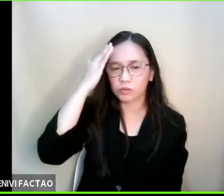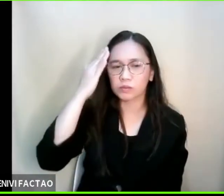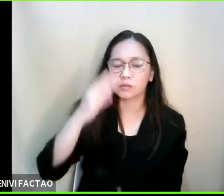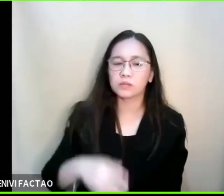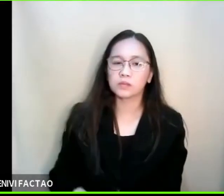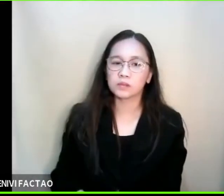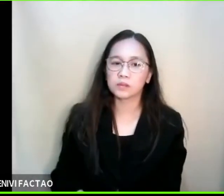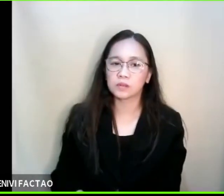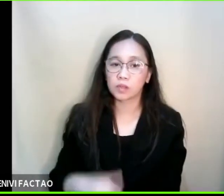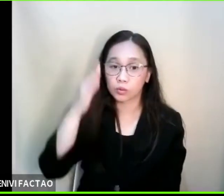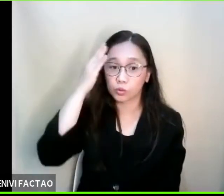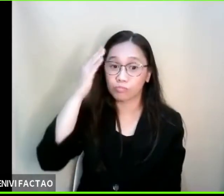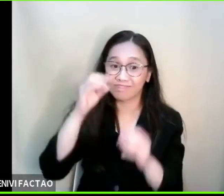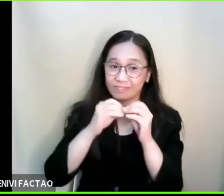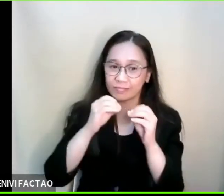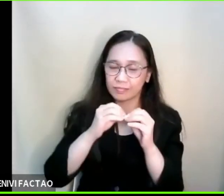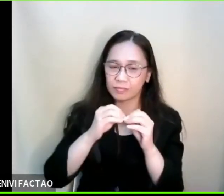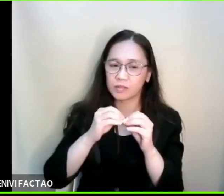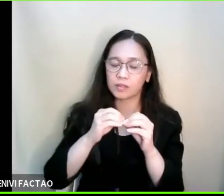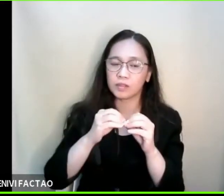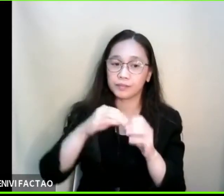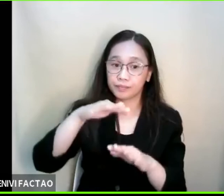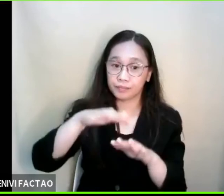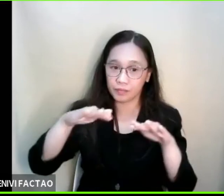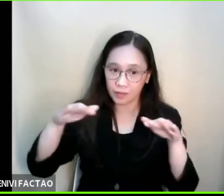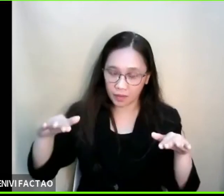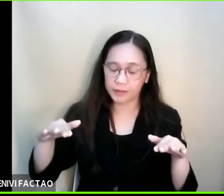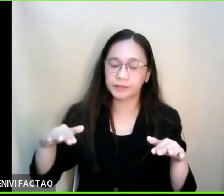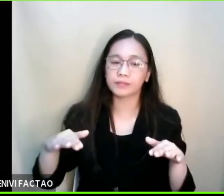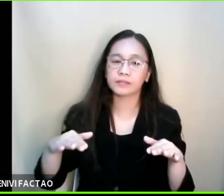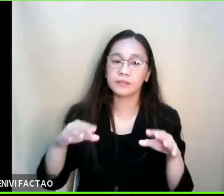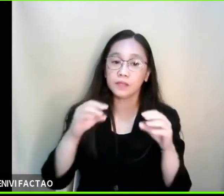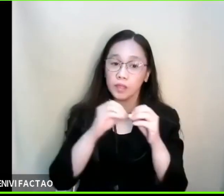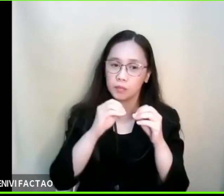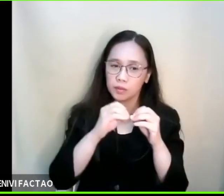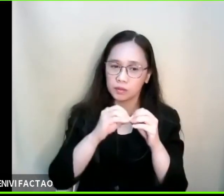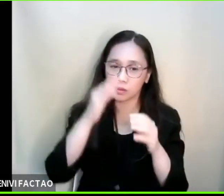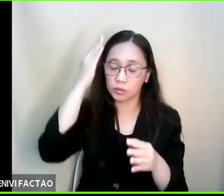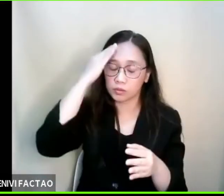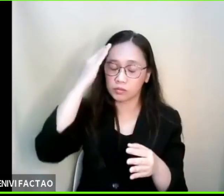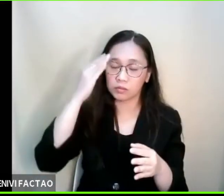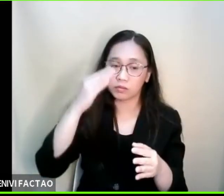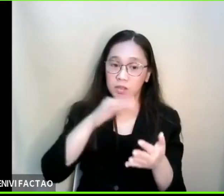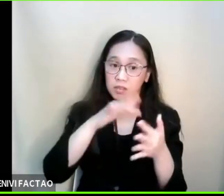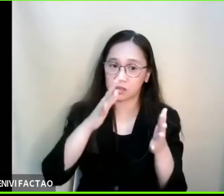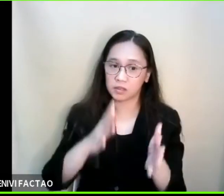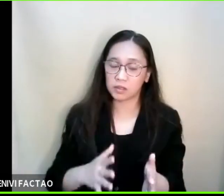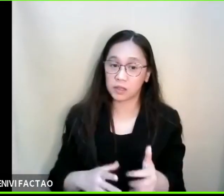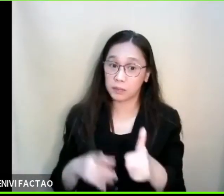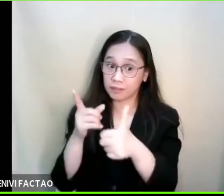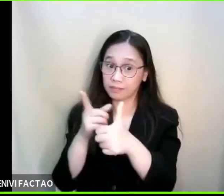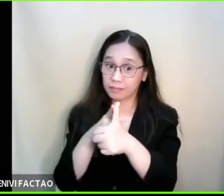mga anak, pagkilala, no, sa ating mga estudyante. 'Di ba yung first ladder doon, ang sinabi ni Teacher Landa